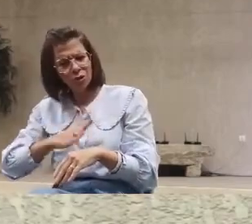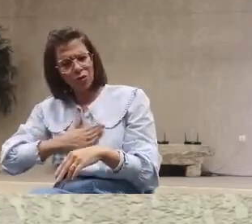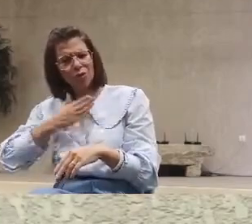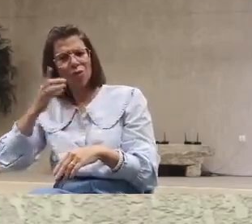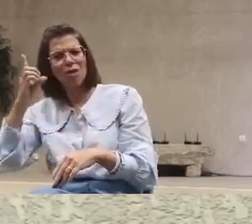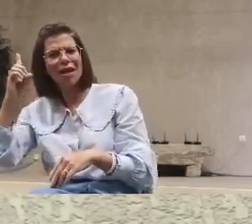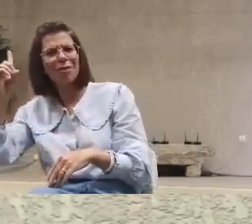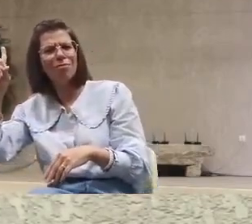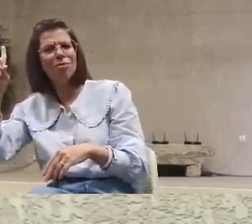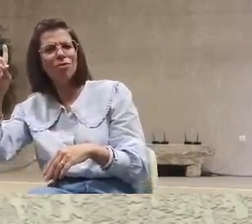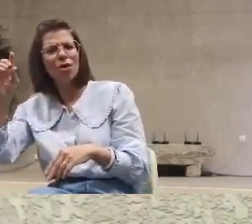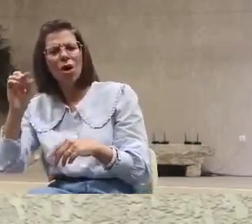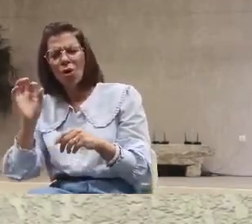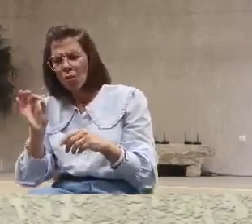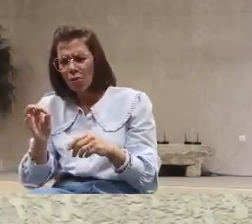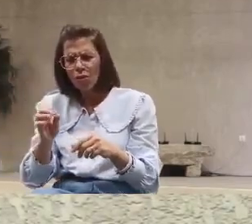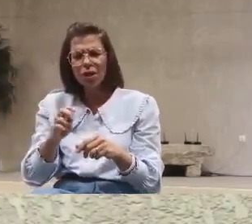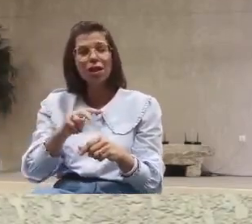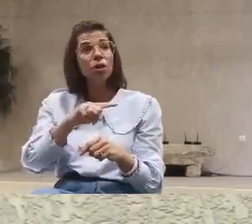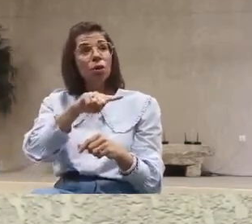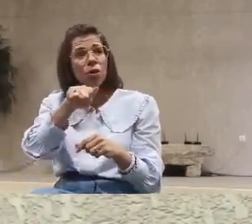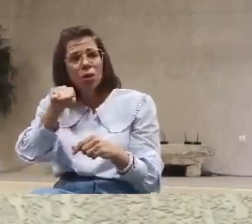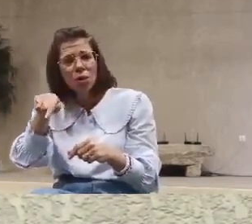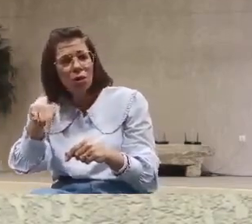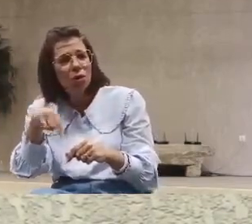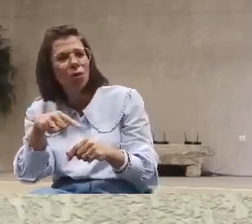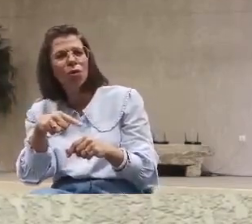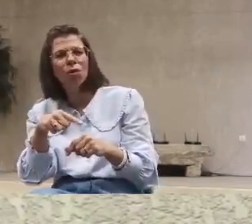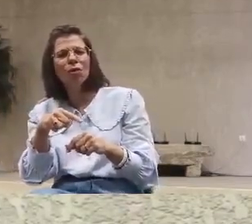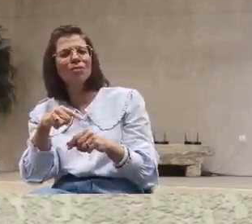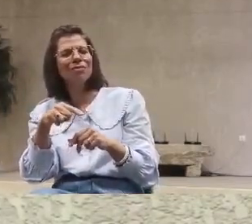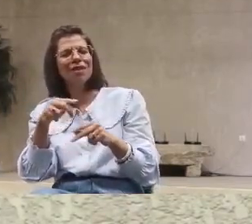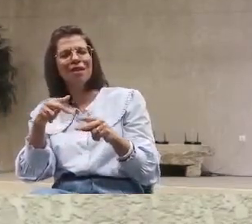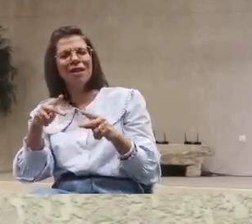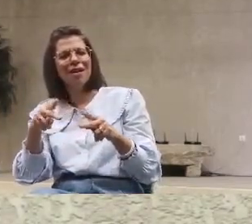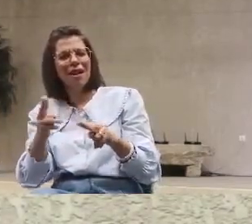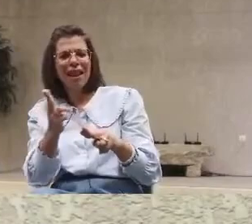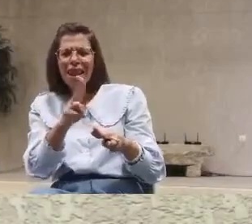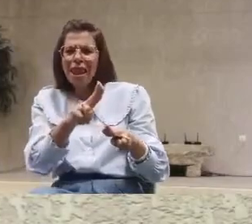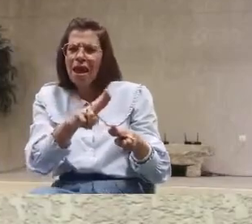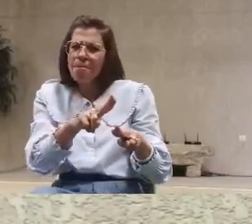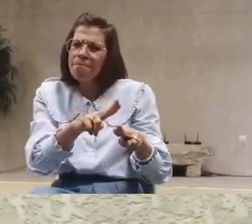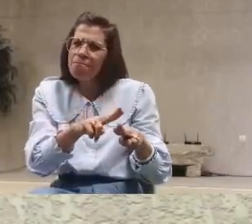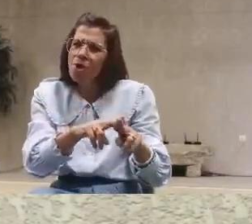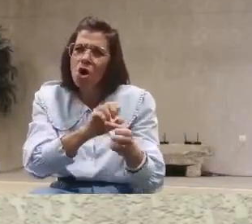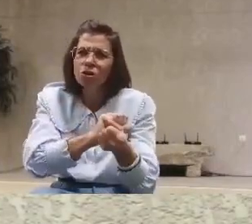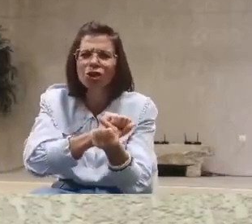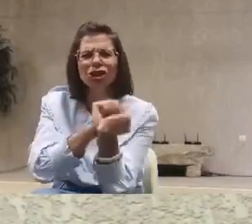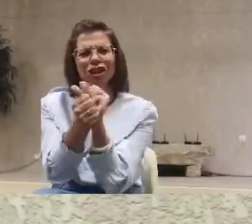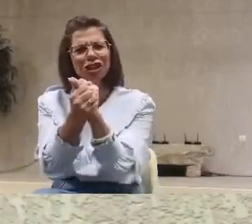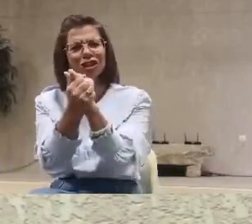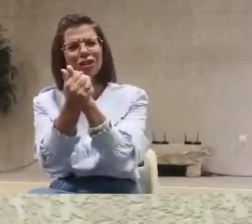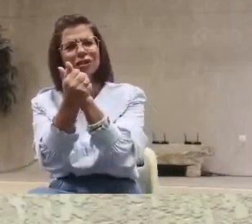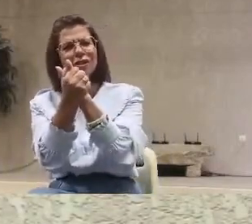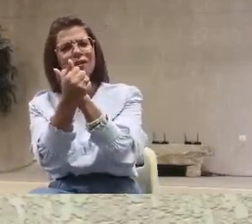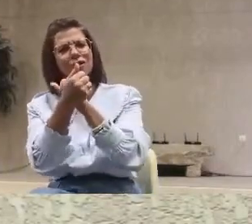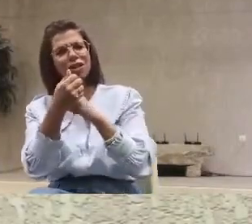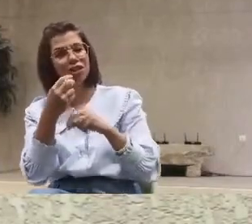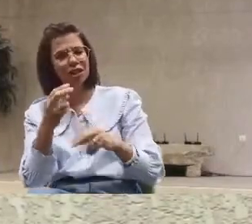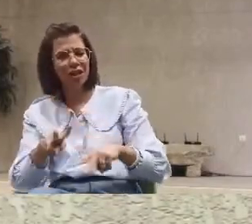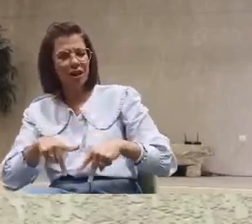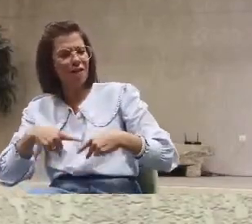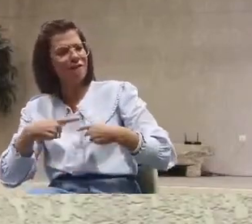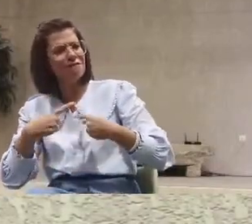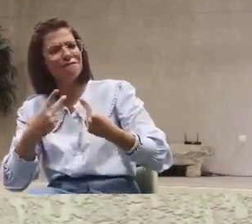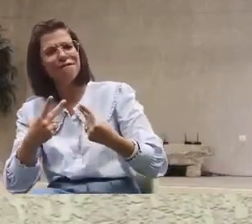impasses de la mort à la vie oh de la maltraitance de l'ennemi à un bon maître tendre doux